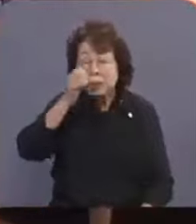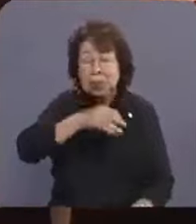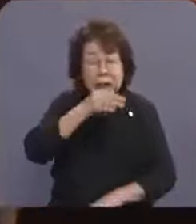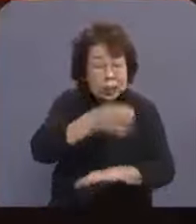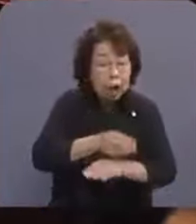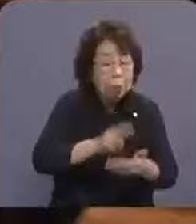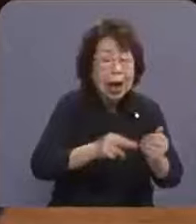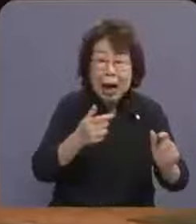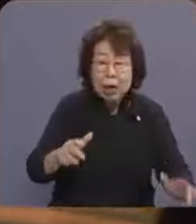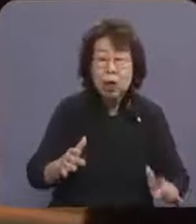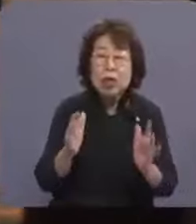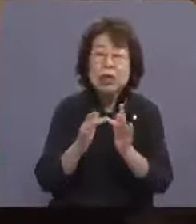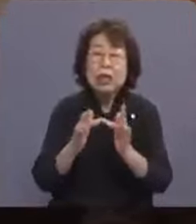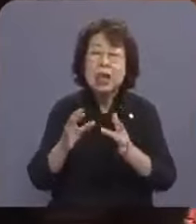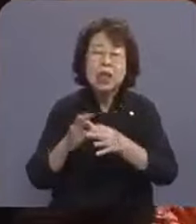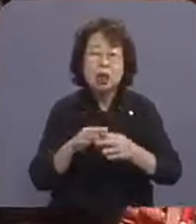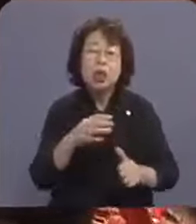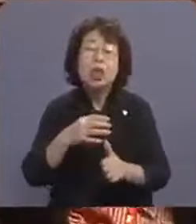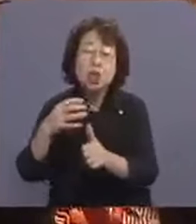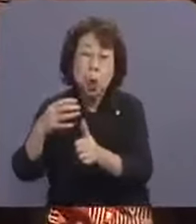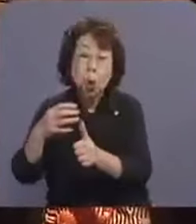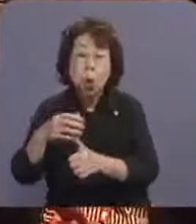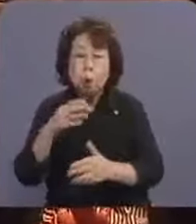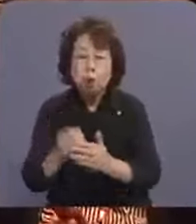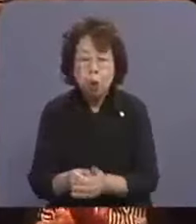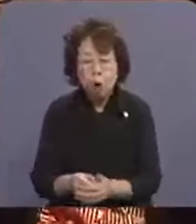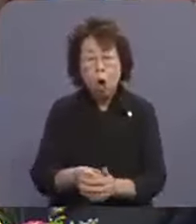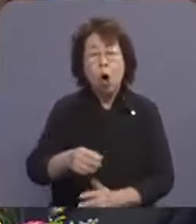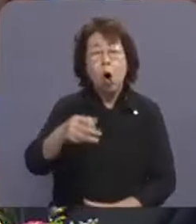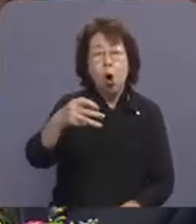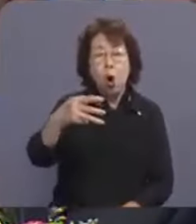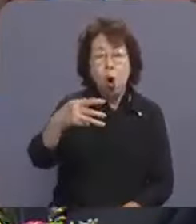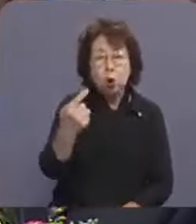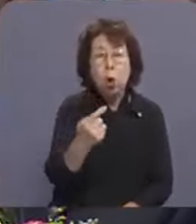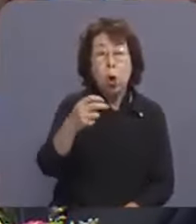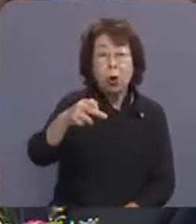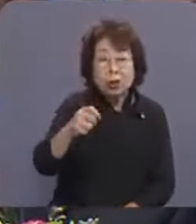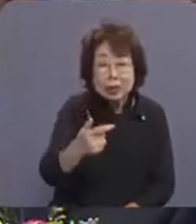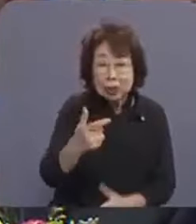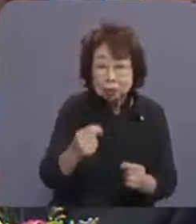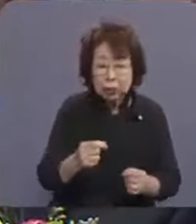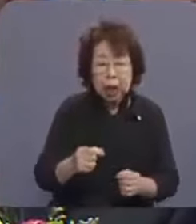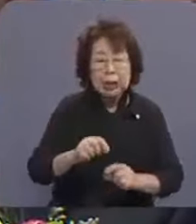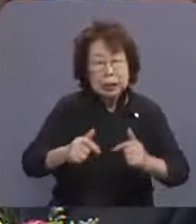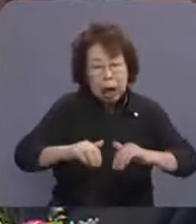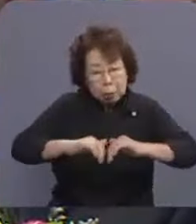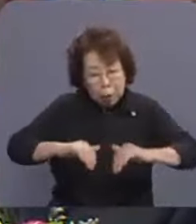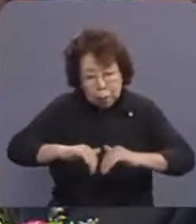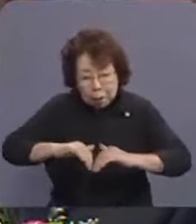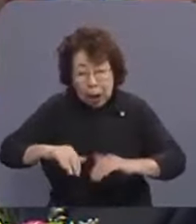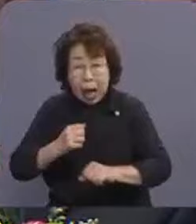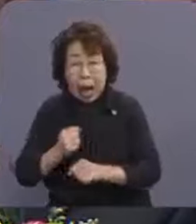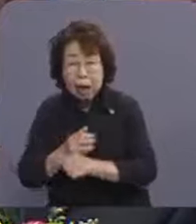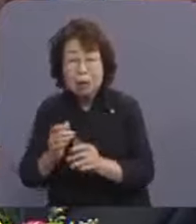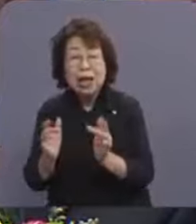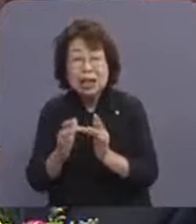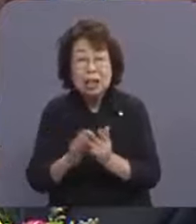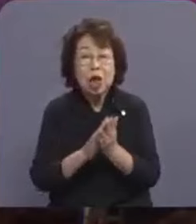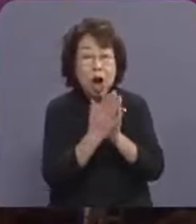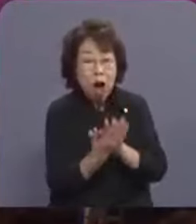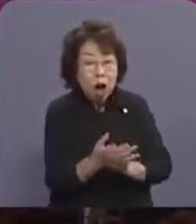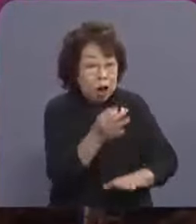아니라 블록체인 기술을 이용해서 토큰화 시켜서 즉 조각조각 쪽에서 디지털로